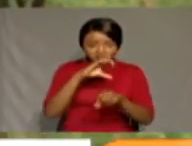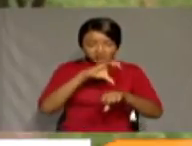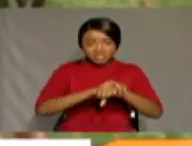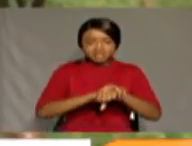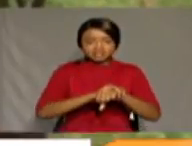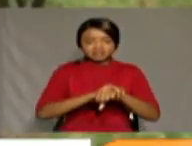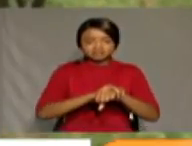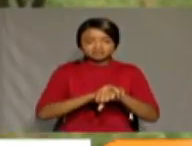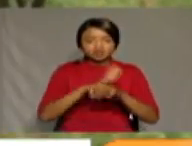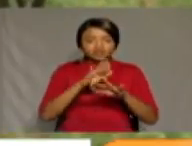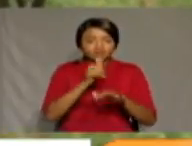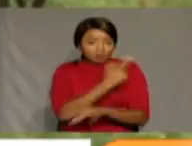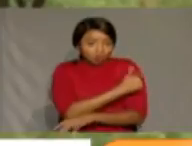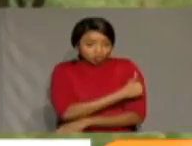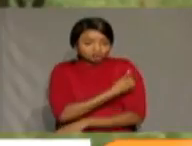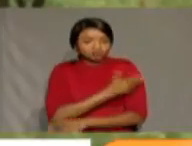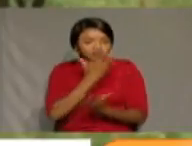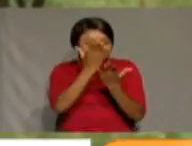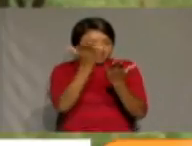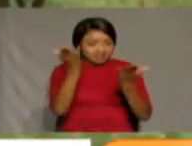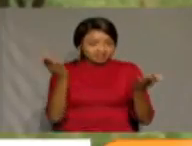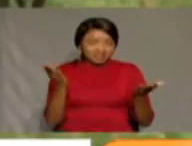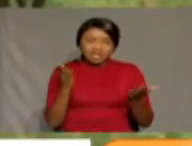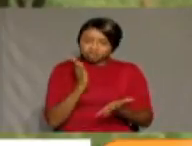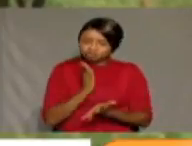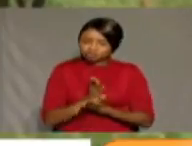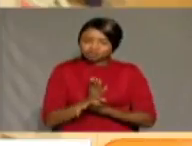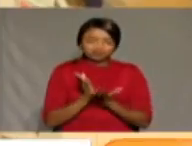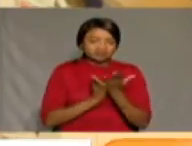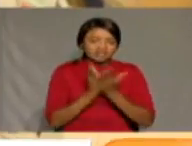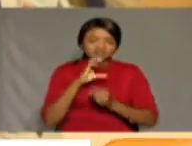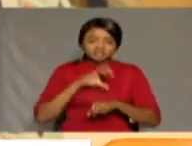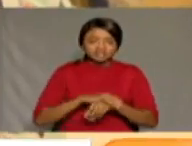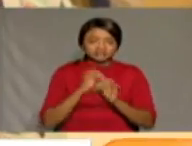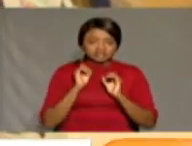satellite hospitals are actually not being serviced.